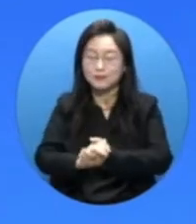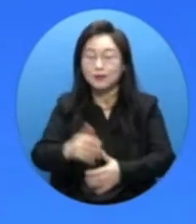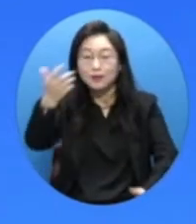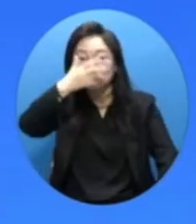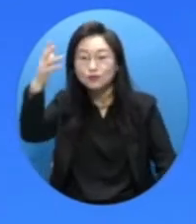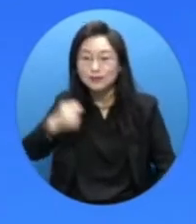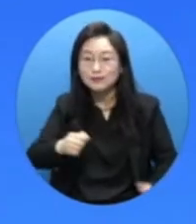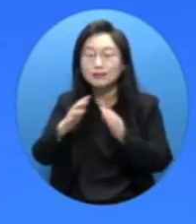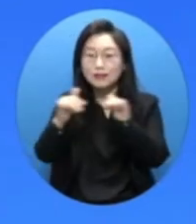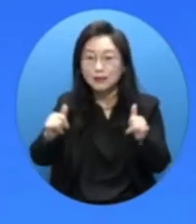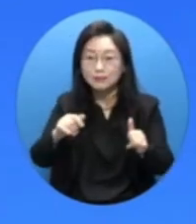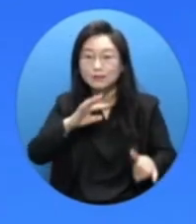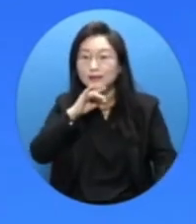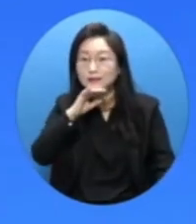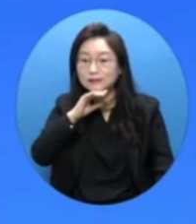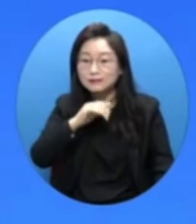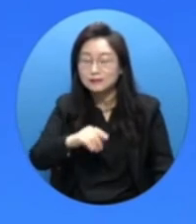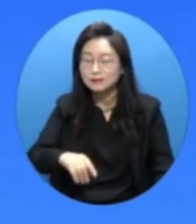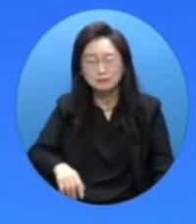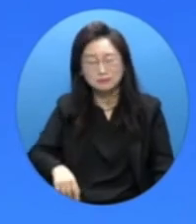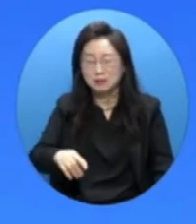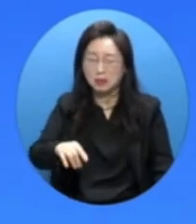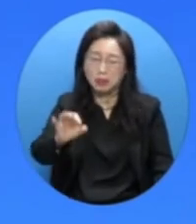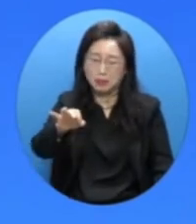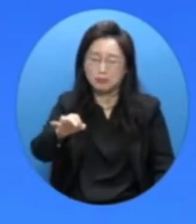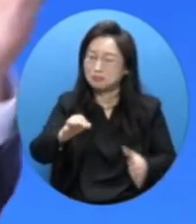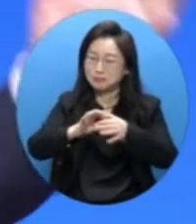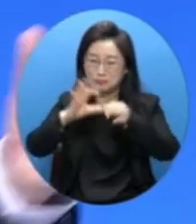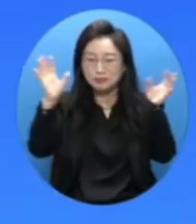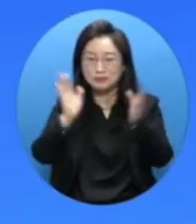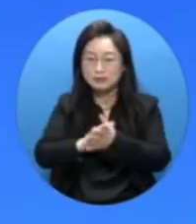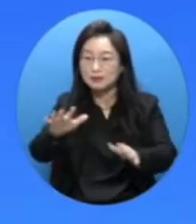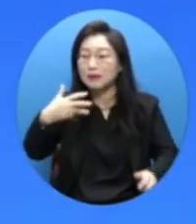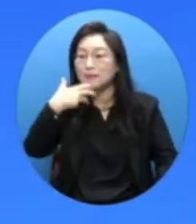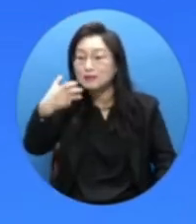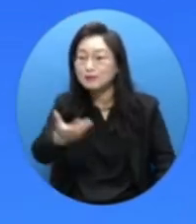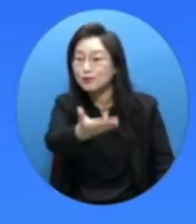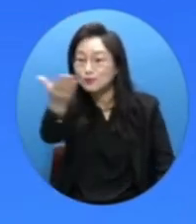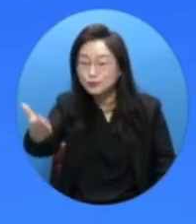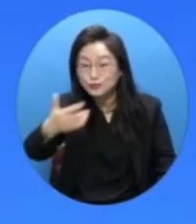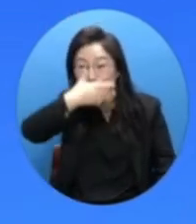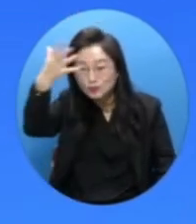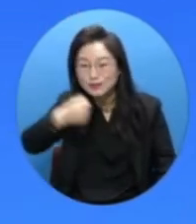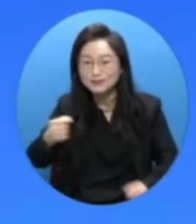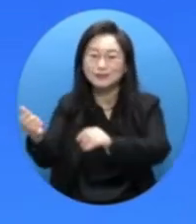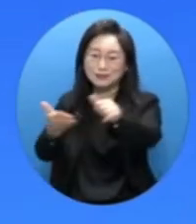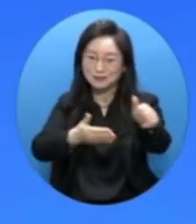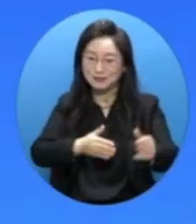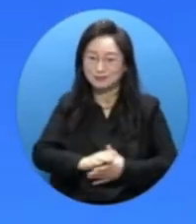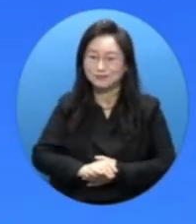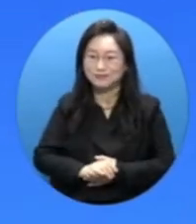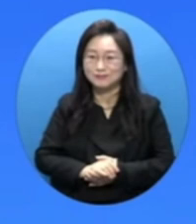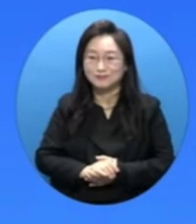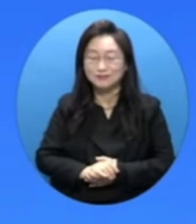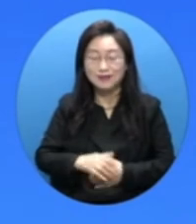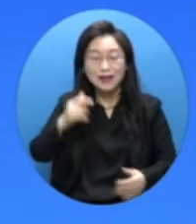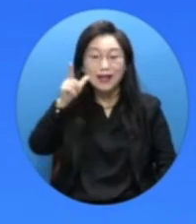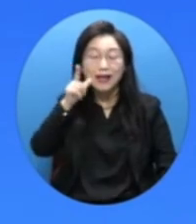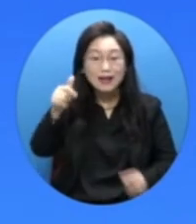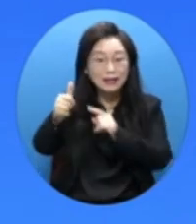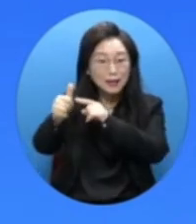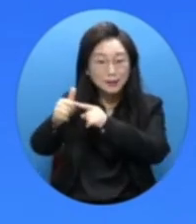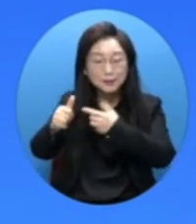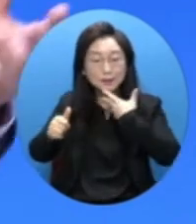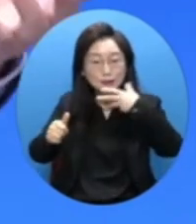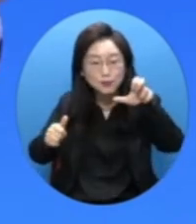꿈을 가진 사람들에게 나이는 숫자에 불과한 것입니다 오늘 8세 어머님들이 다 꿈을 가시기 바랍니다 갈렙이